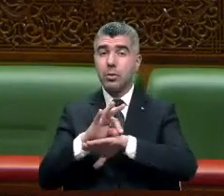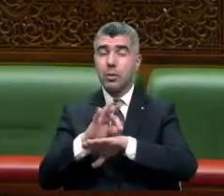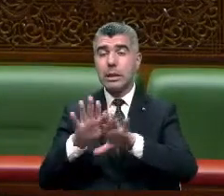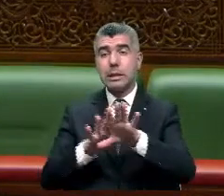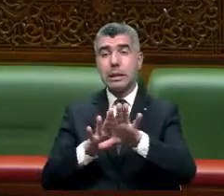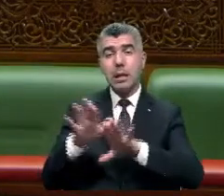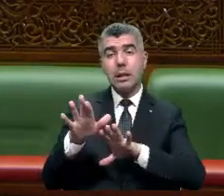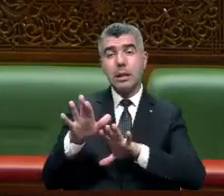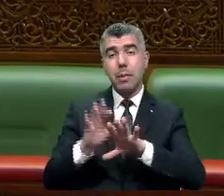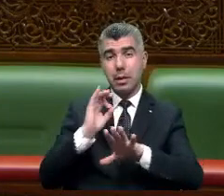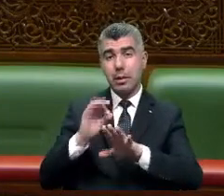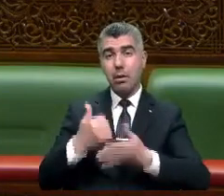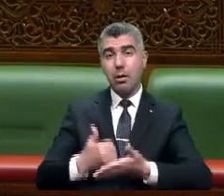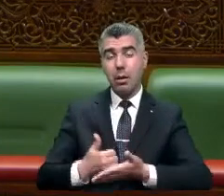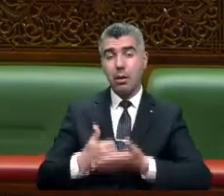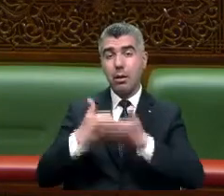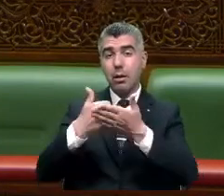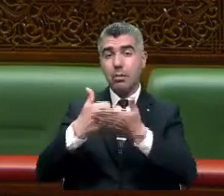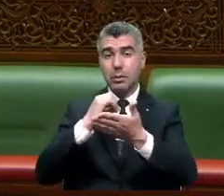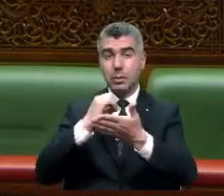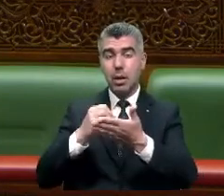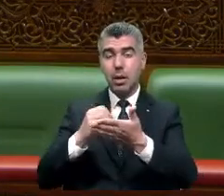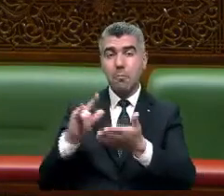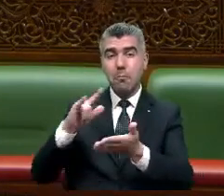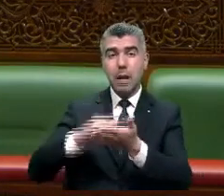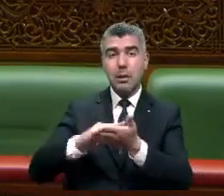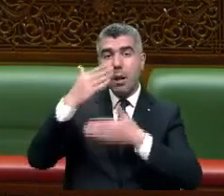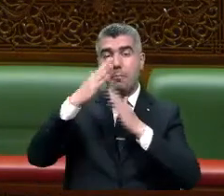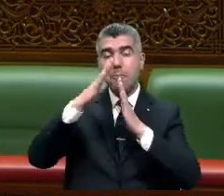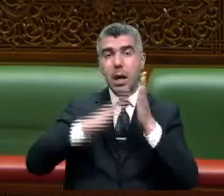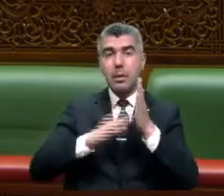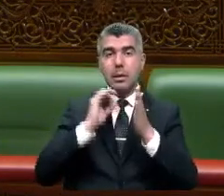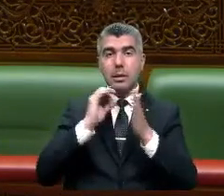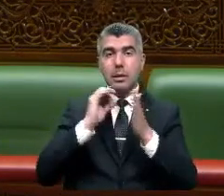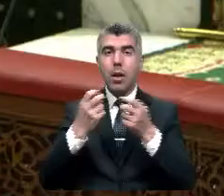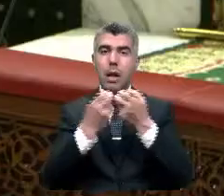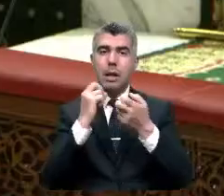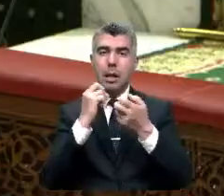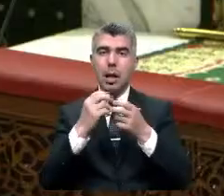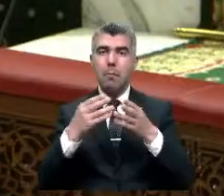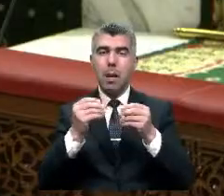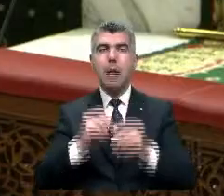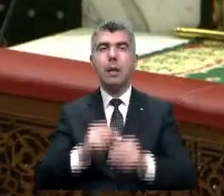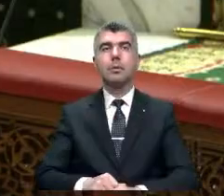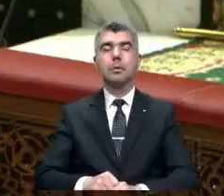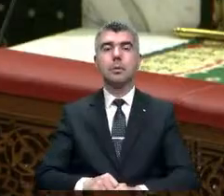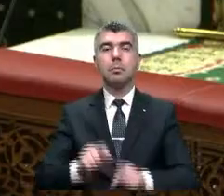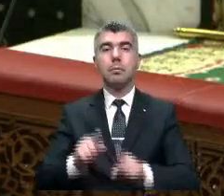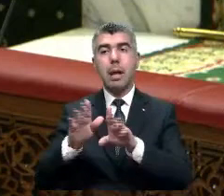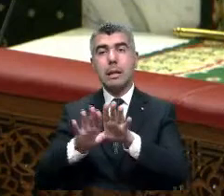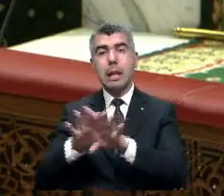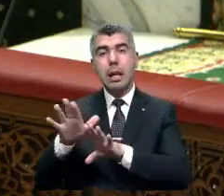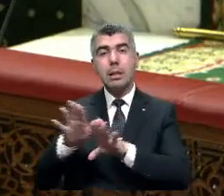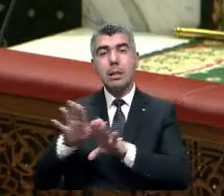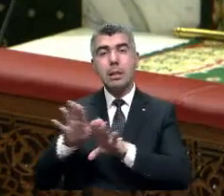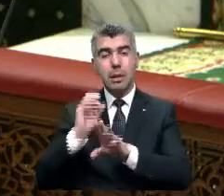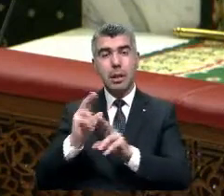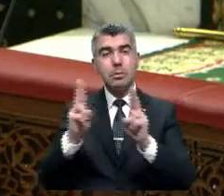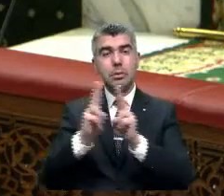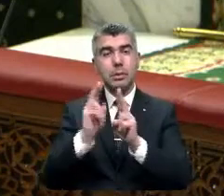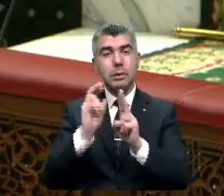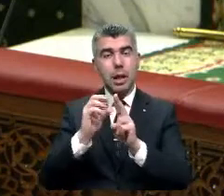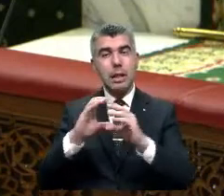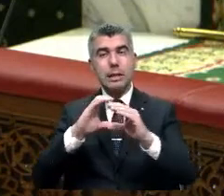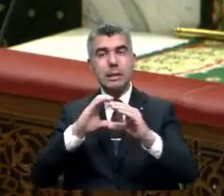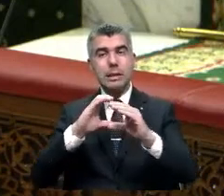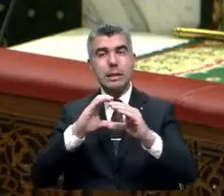من التدابير باش يحسن جوده الخدمات بمختلف المطارات الوطنيه، من ضمنها مطار مراكش المناره طبعا. وتتمثل هذه التدابير في تحسين الاستقبال،